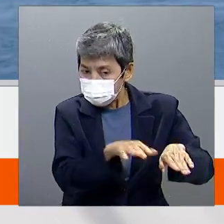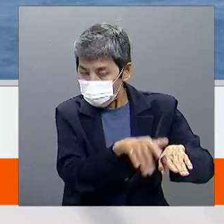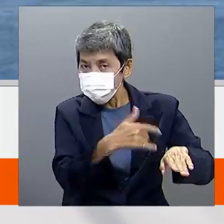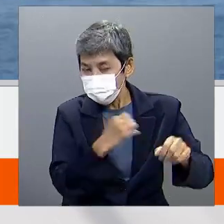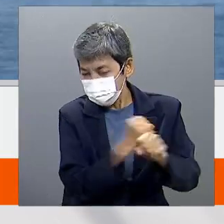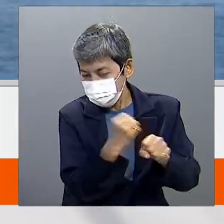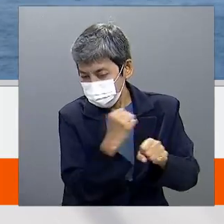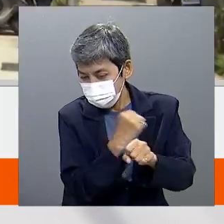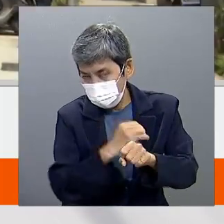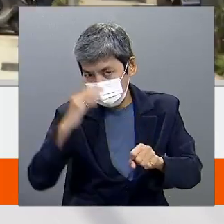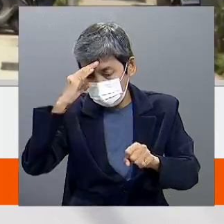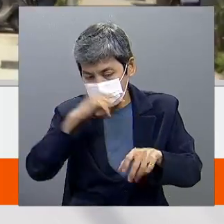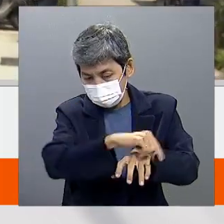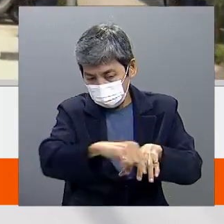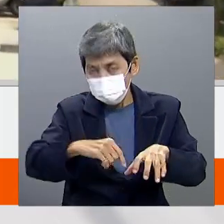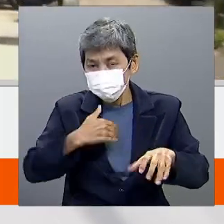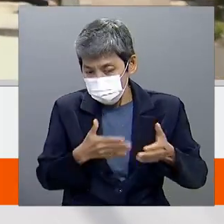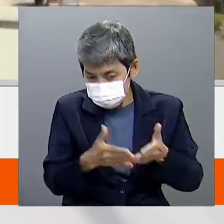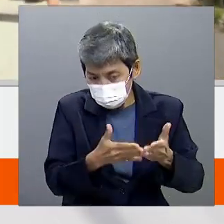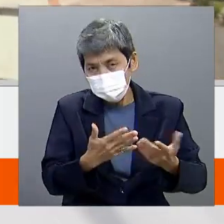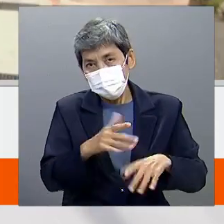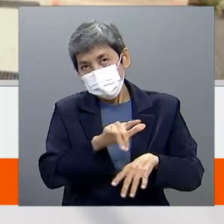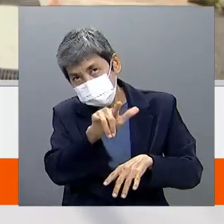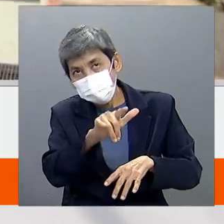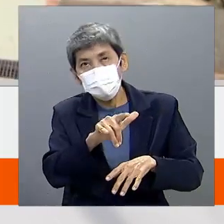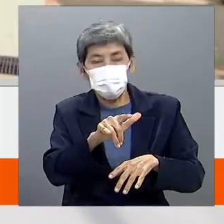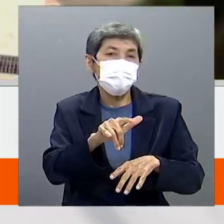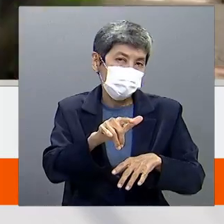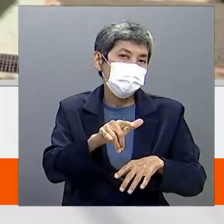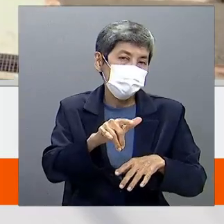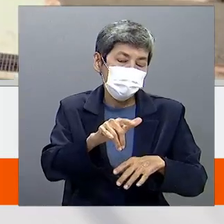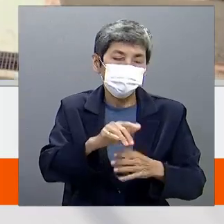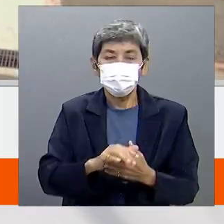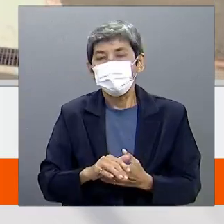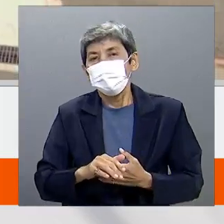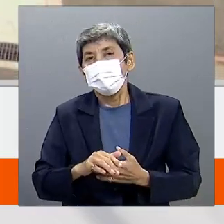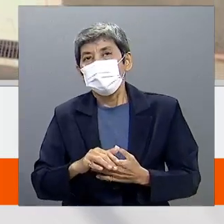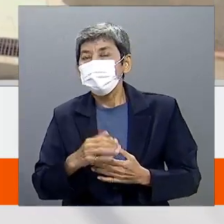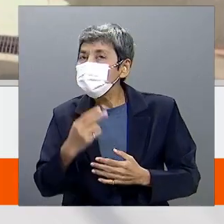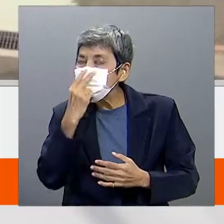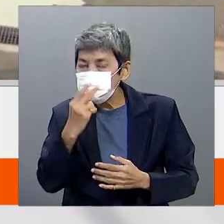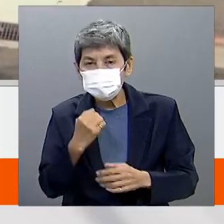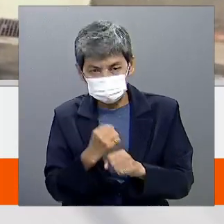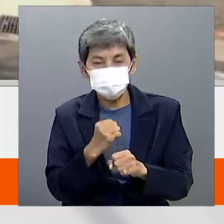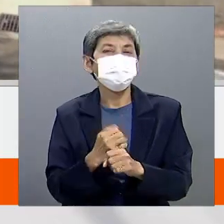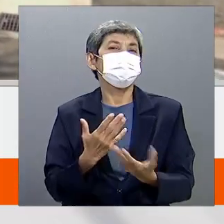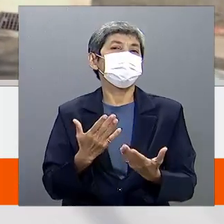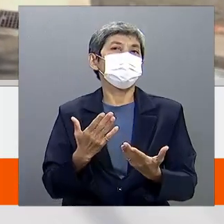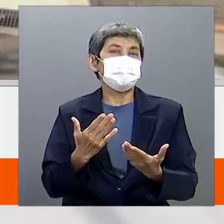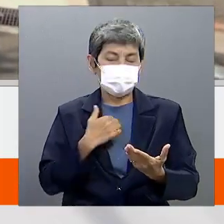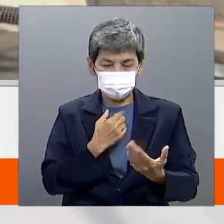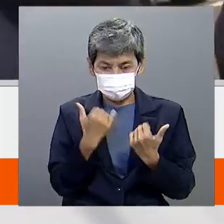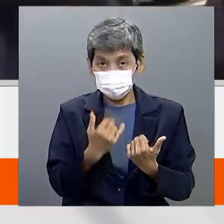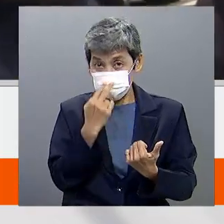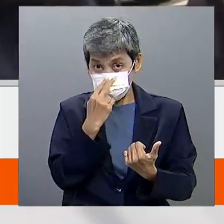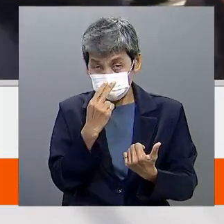อบล้อมเกาะไต้หวันนะครับแล้วก็แถมประกาศว่าจะใช้อาวุธจริงขยายเวลา